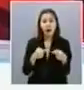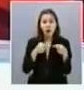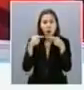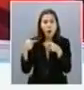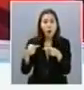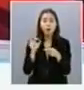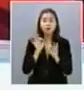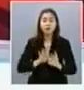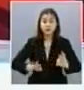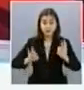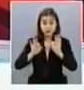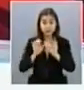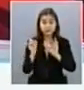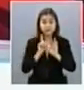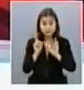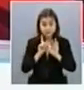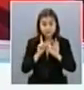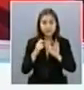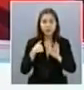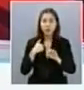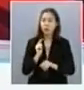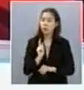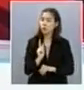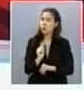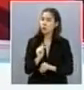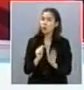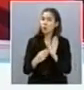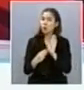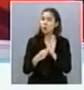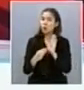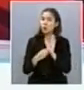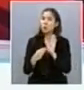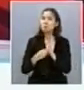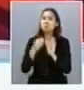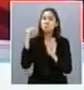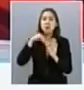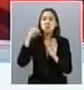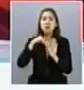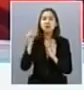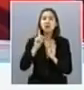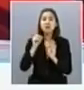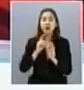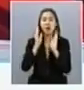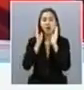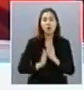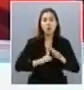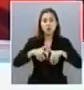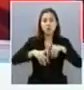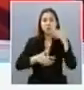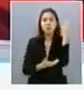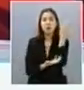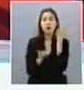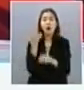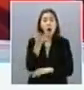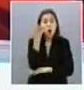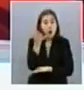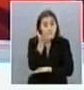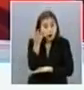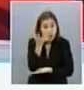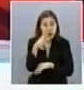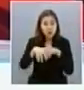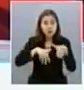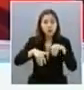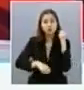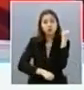สำคัญเหมือนกันนะครับที่ถือว่าเป็นปัญหาใหญ่ของทางกรุงเทพมหานครก็คือปัญหาของกลุ่มคนไร้ที่พึ่งและก็ขอทานทุกวันนี้พบว่ามีจำนวนมากขึ้น